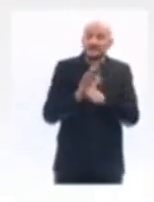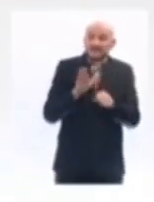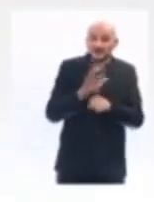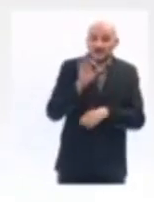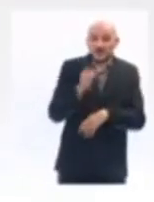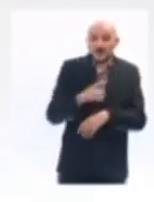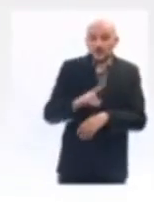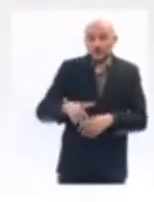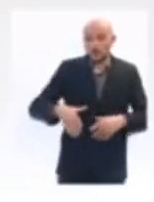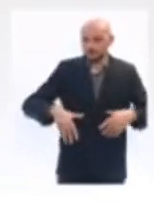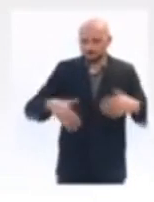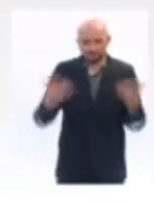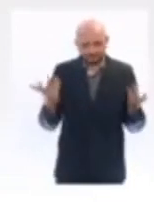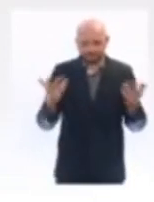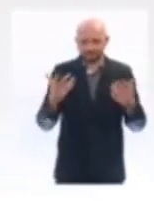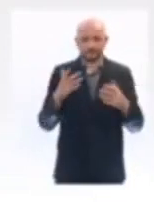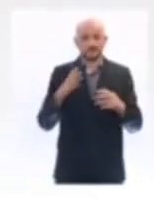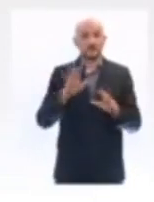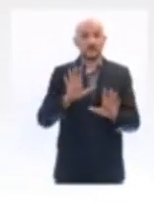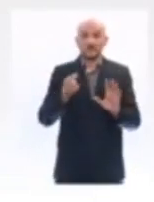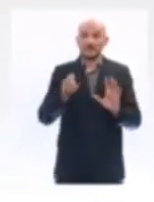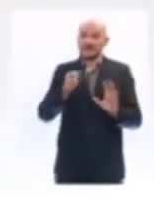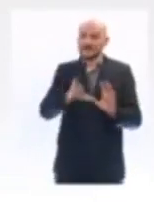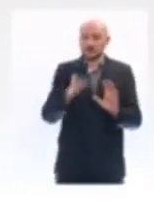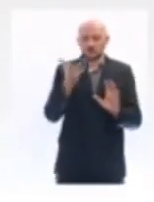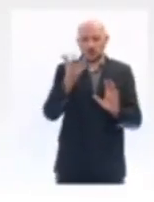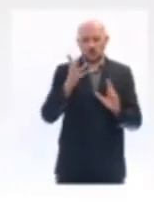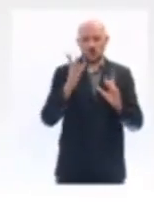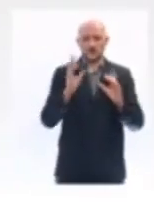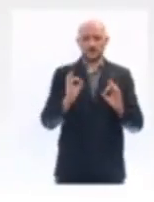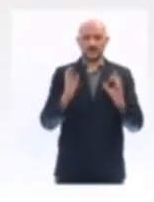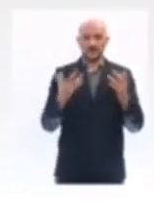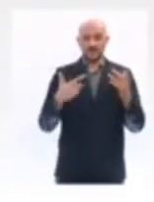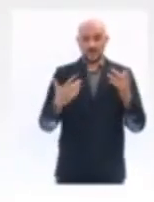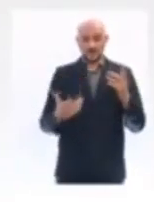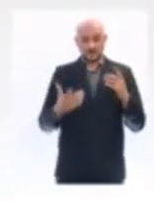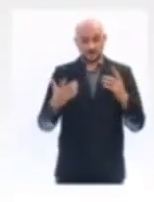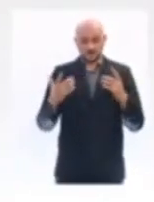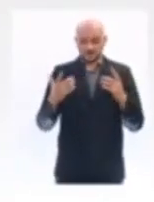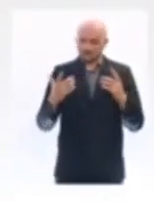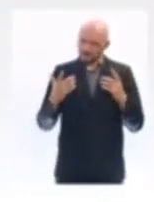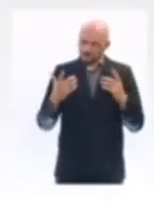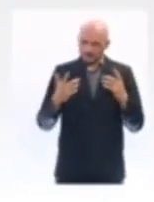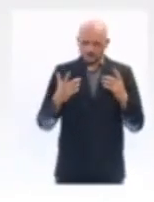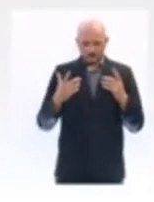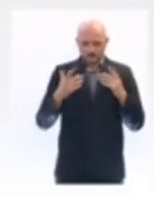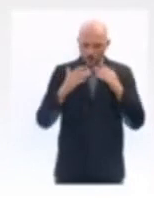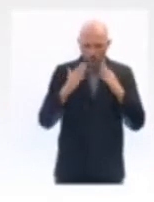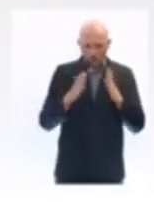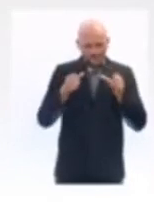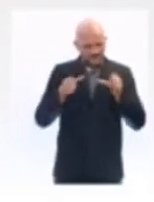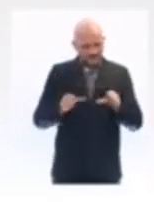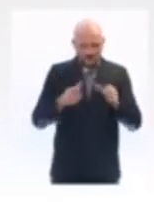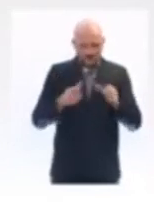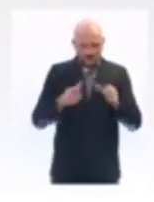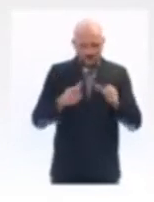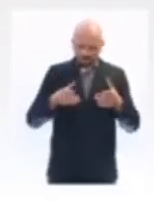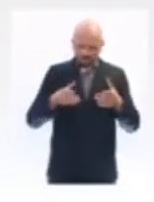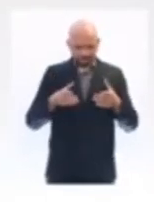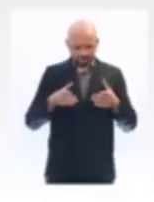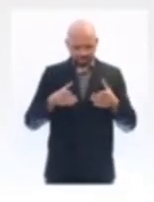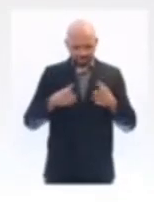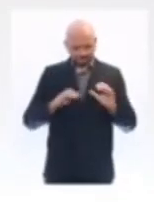d'assurer la sécurité, la santé, une règle qui s'impose à tous. Ensuite, les